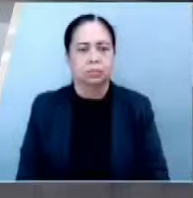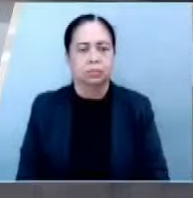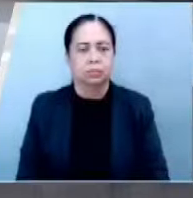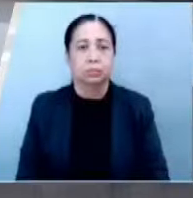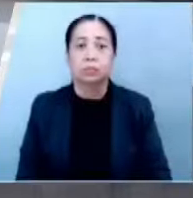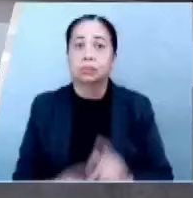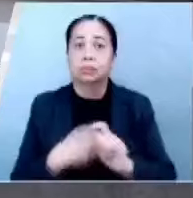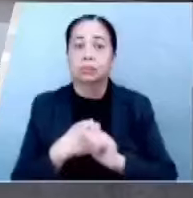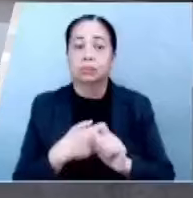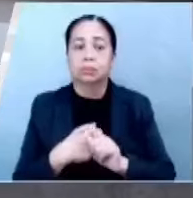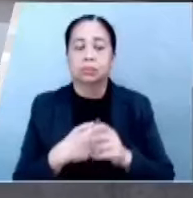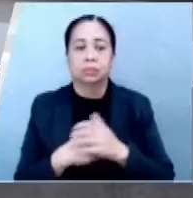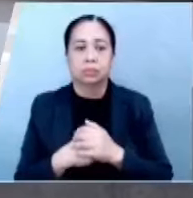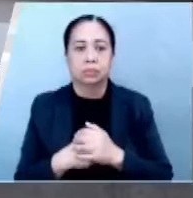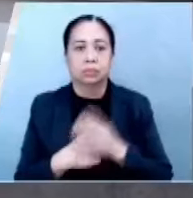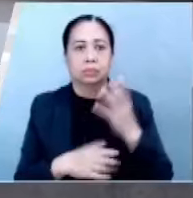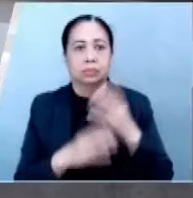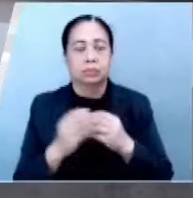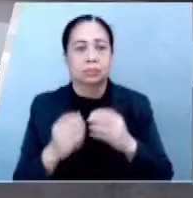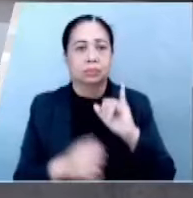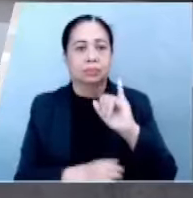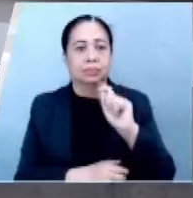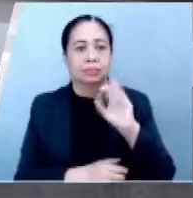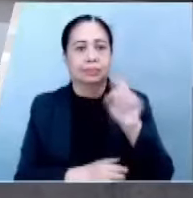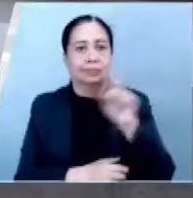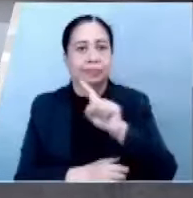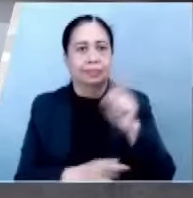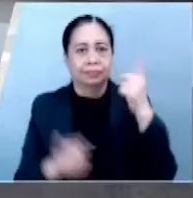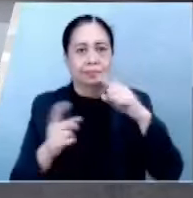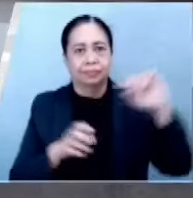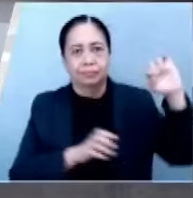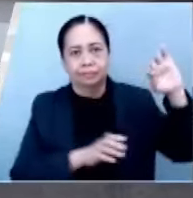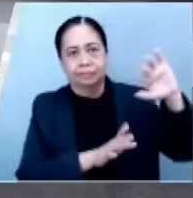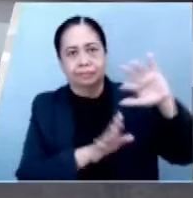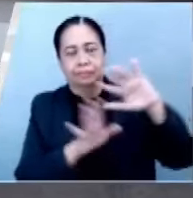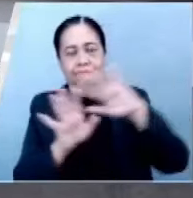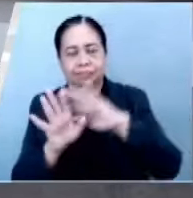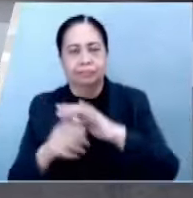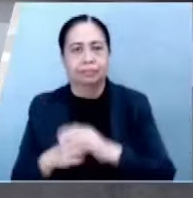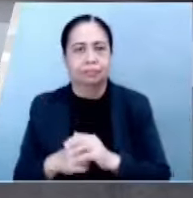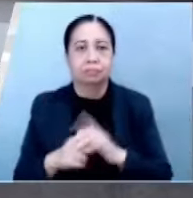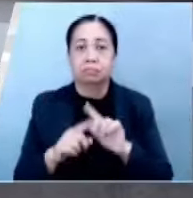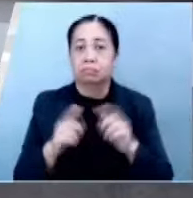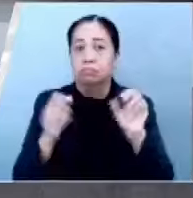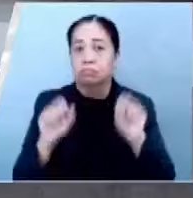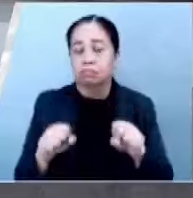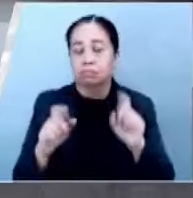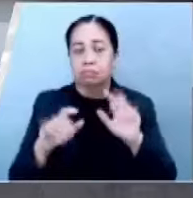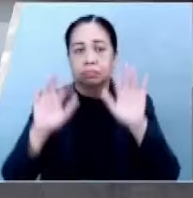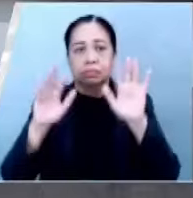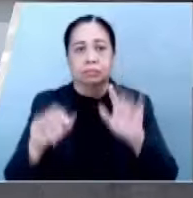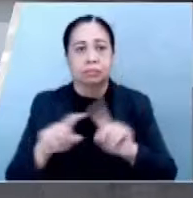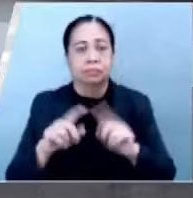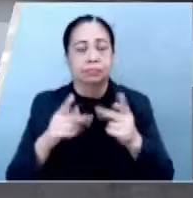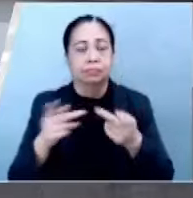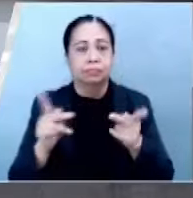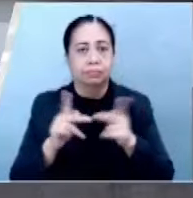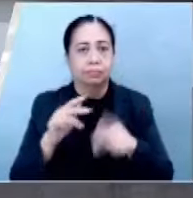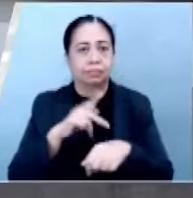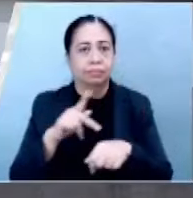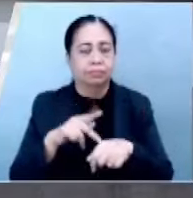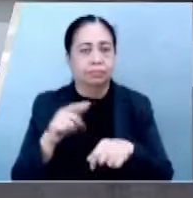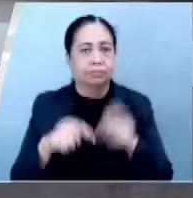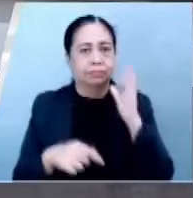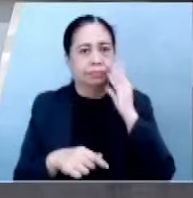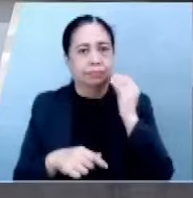Pansamantalang nawala ang epekto ng Intertropical Convergence Zone o ITCZ, pero posible pa rin ulanin ang ilang bahagi ng bansa gaya ng naranasan